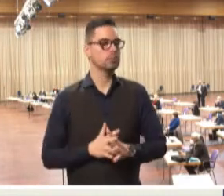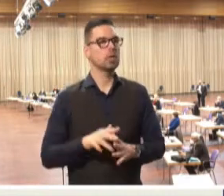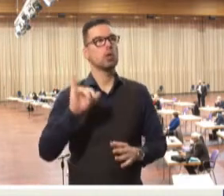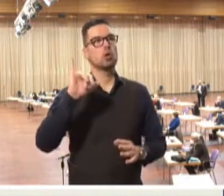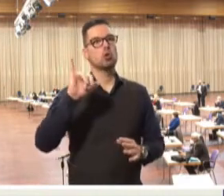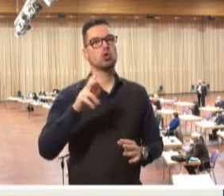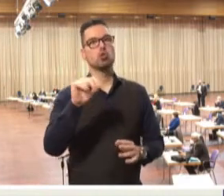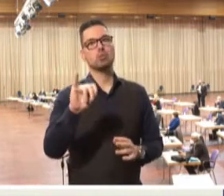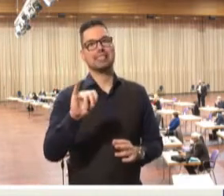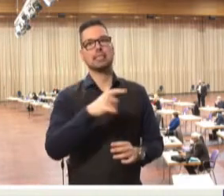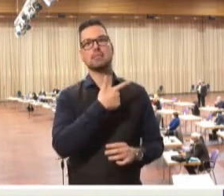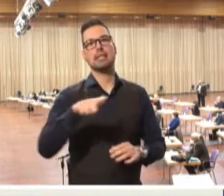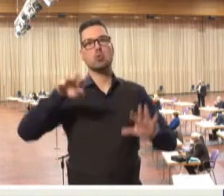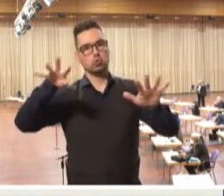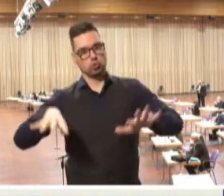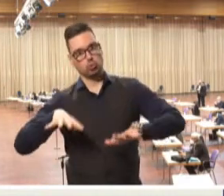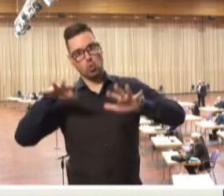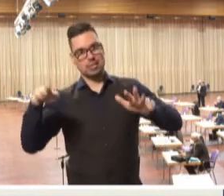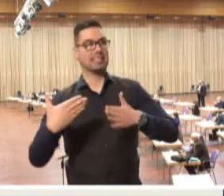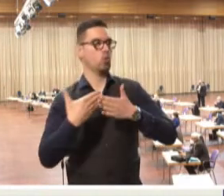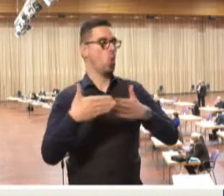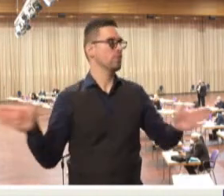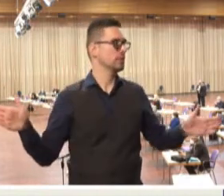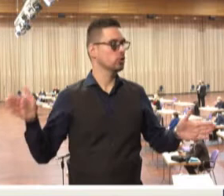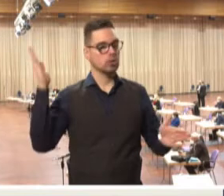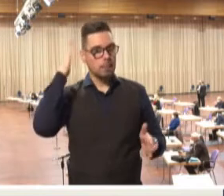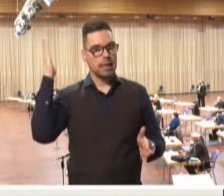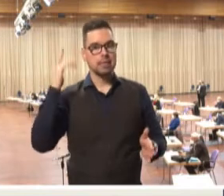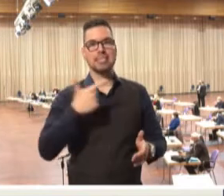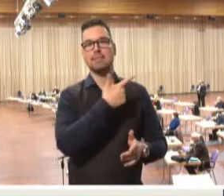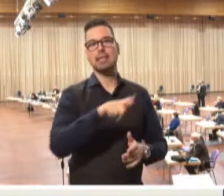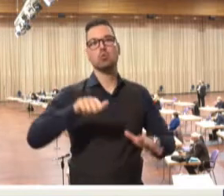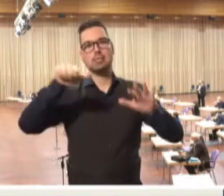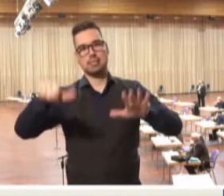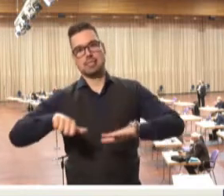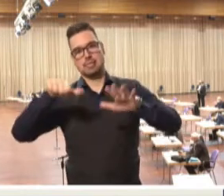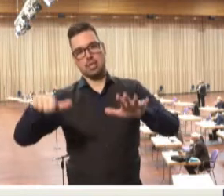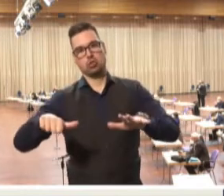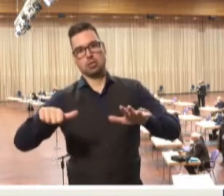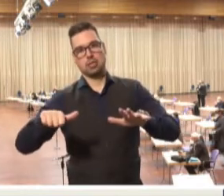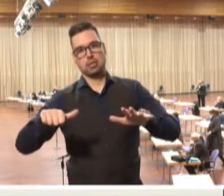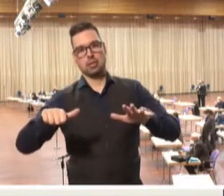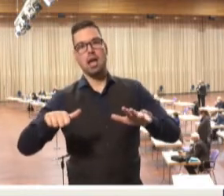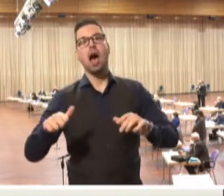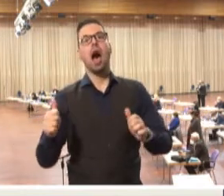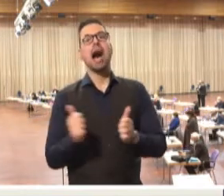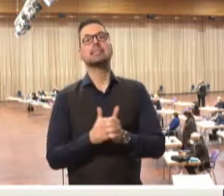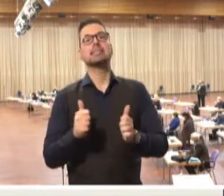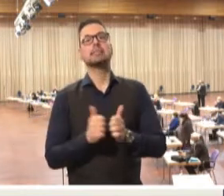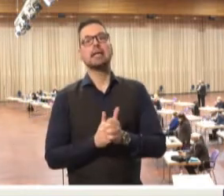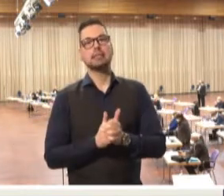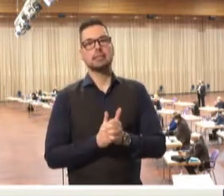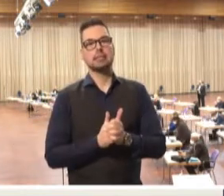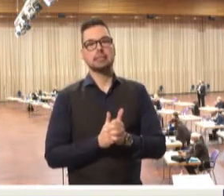Juni 2019 wurde veröffentlicht bekannt, dass ein in 2016 verstorbener Assistenzarzt der Kinder-